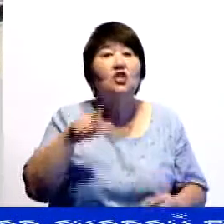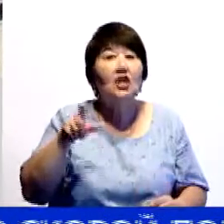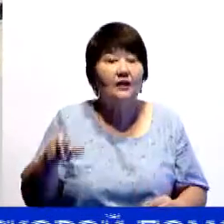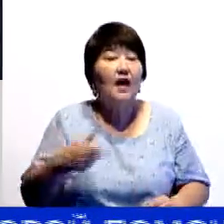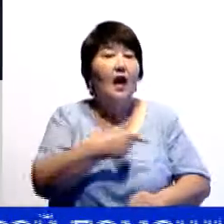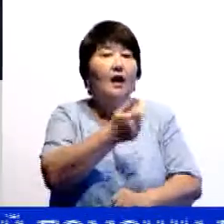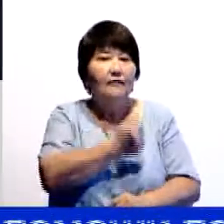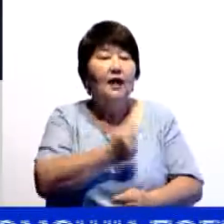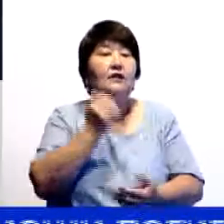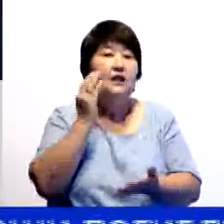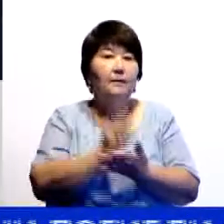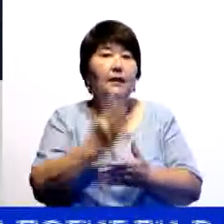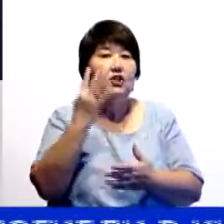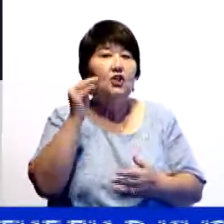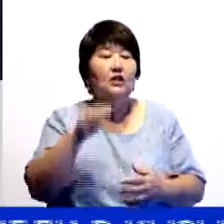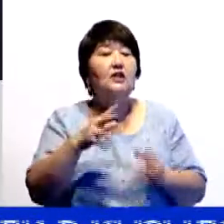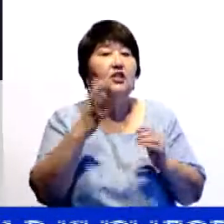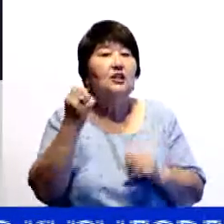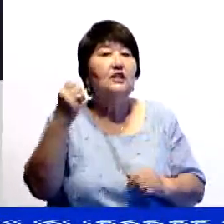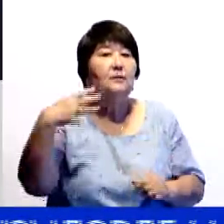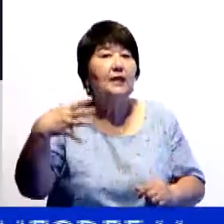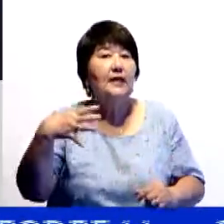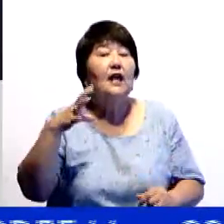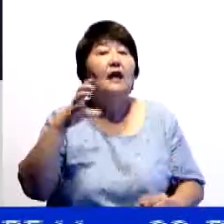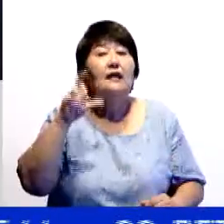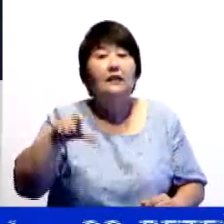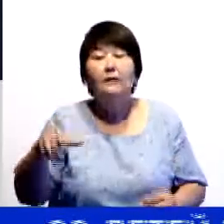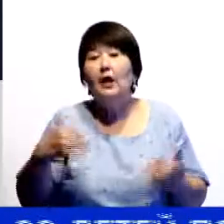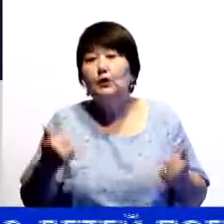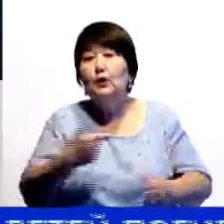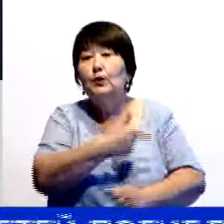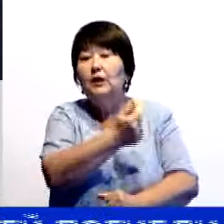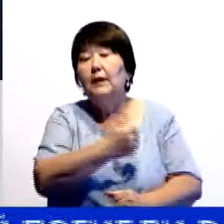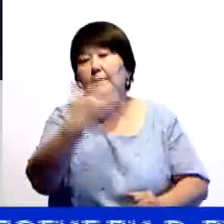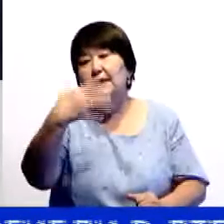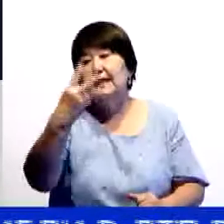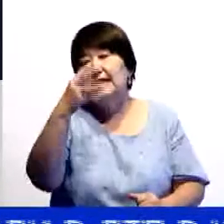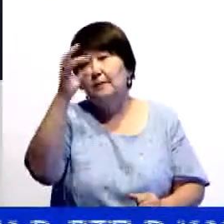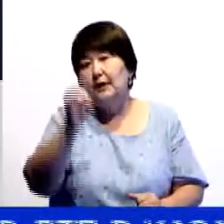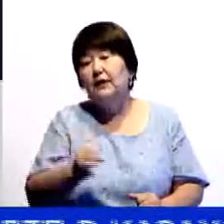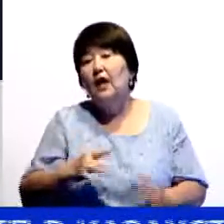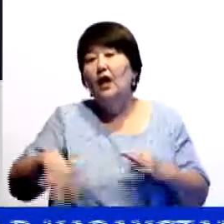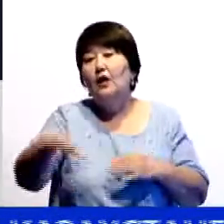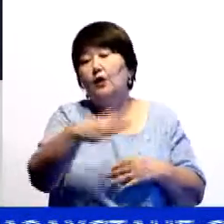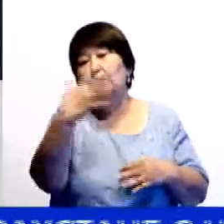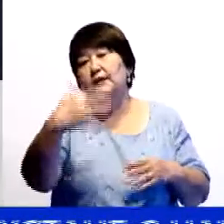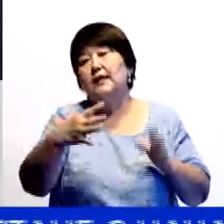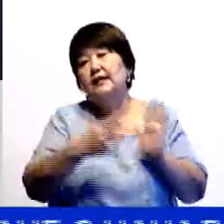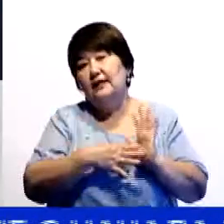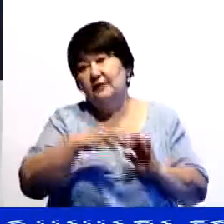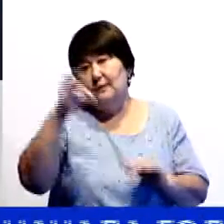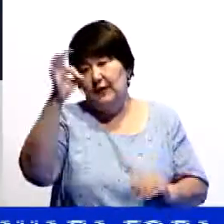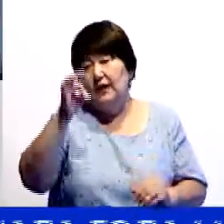вакцинации подлежит 4400 15 sexy улице с на сегодня привиты 53 процента в районе 59 процентов